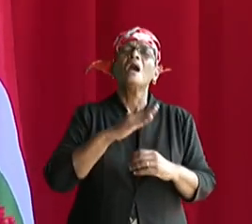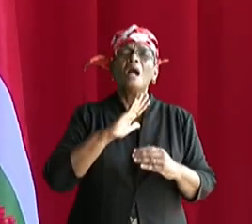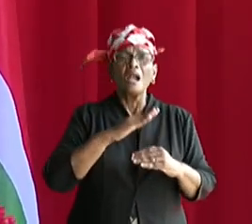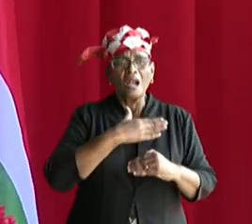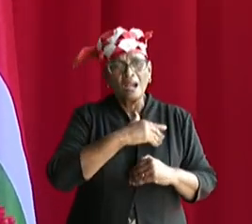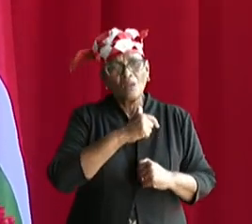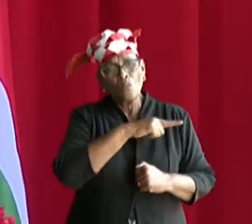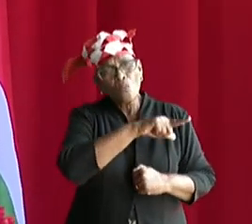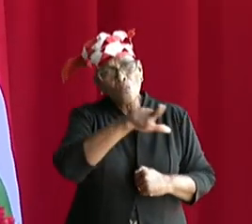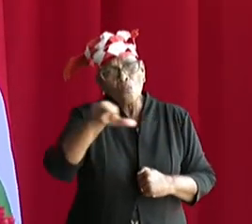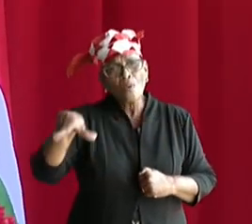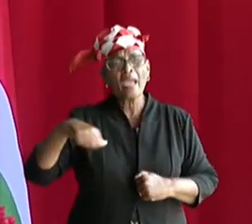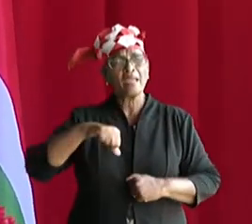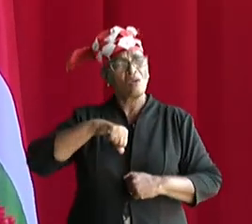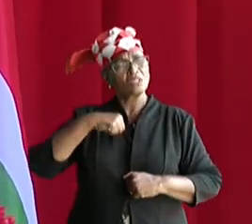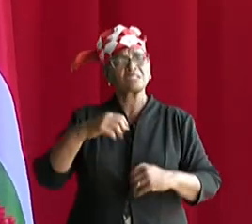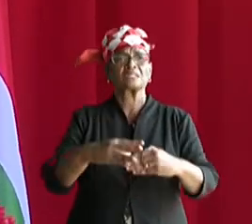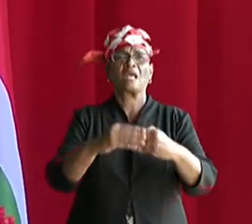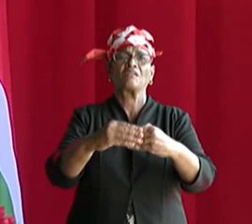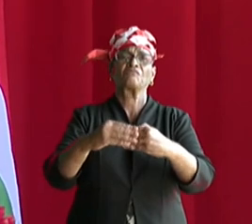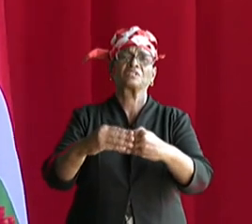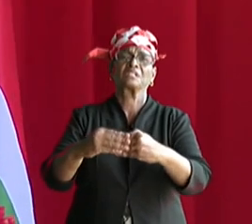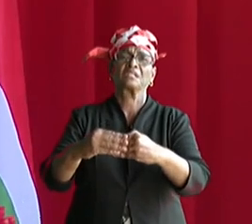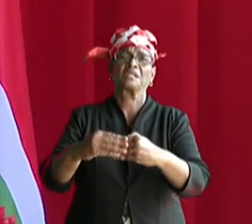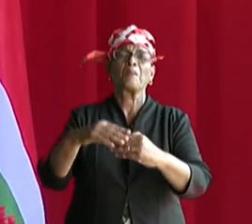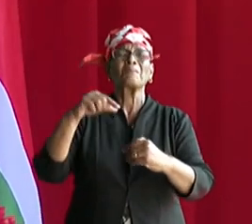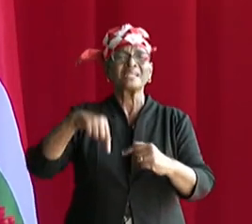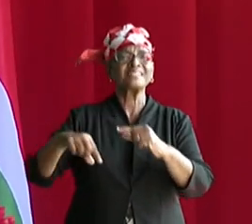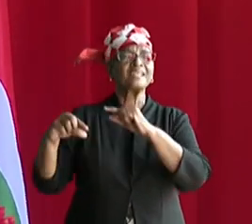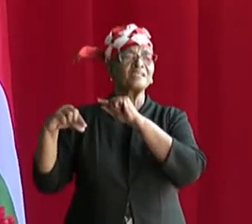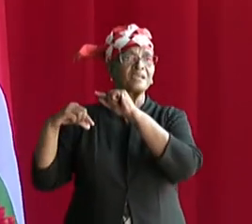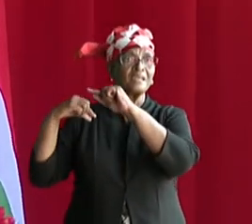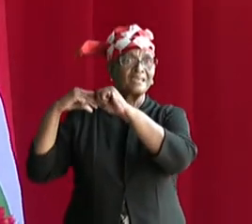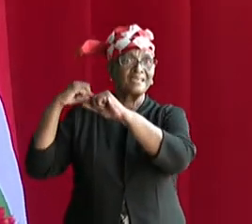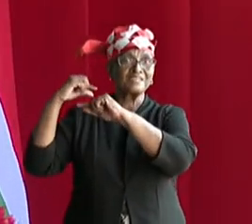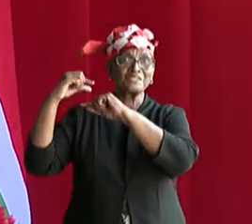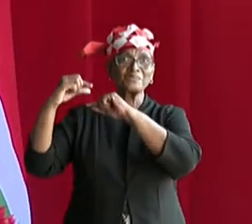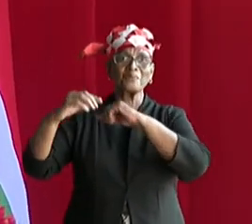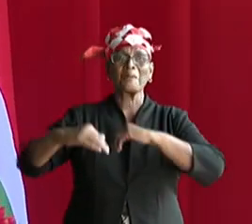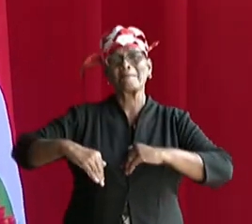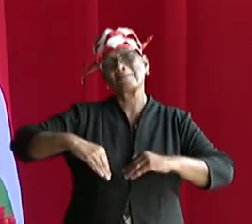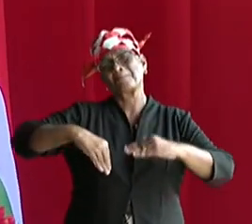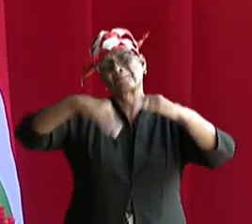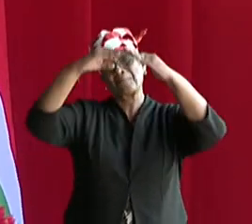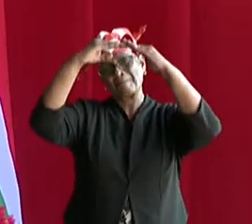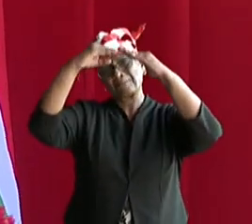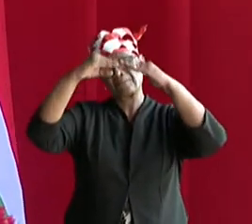onszelf feliciteren met deze historisch bereikte mijlpaal.